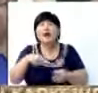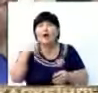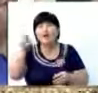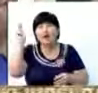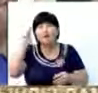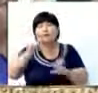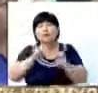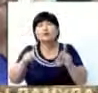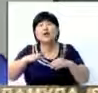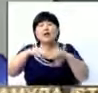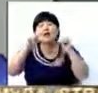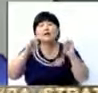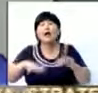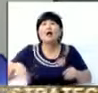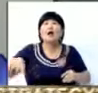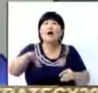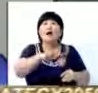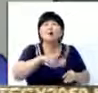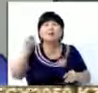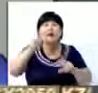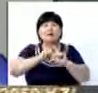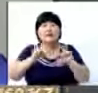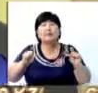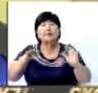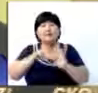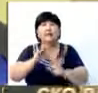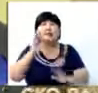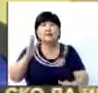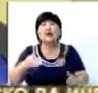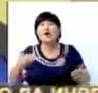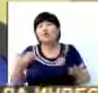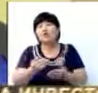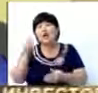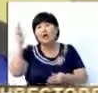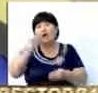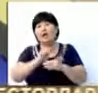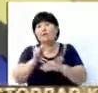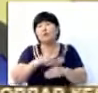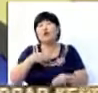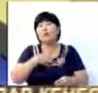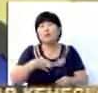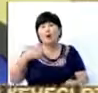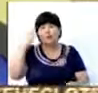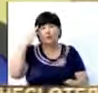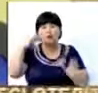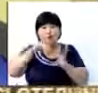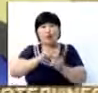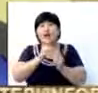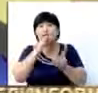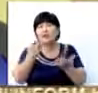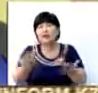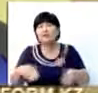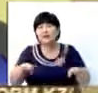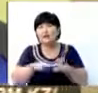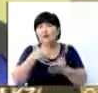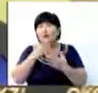білім ордасының тәжірибесі аймағымыздағы барлық мектептерге енгізілмек. Жаңартылған білім беру мазмұнына көшу ол заманның талабы.